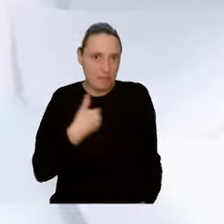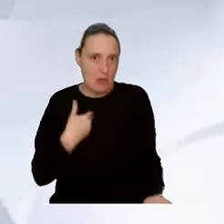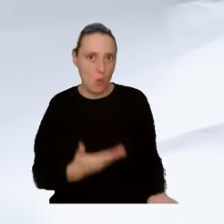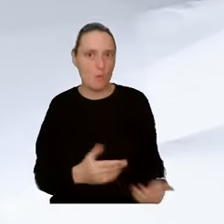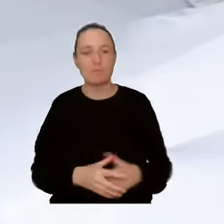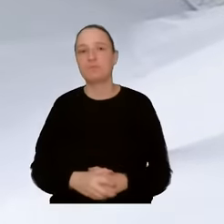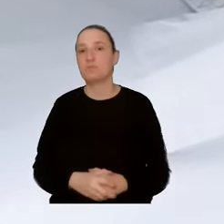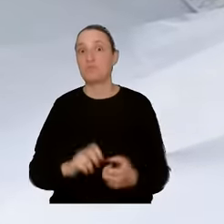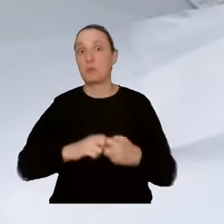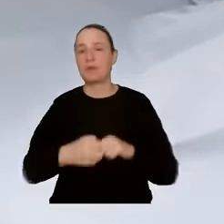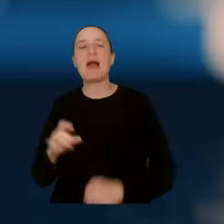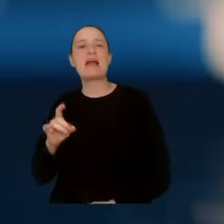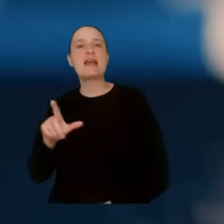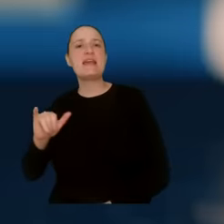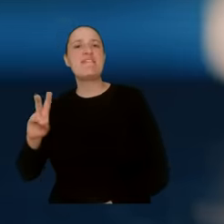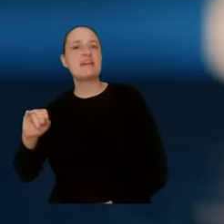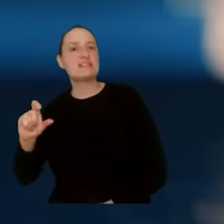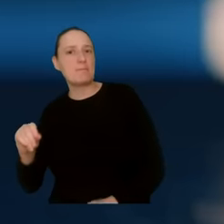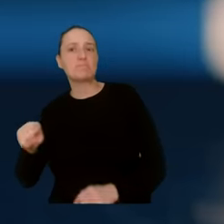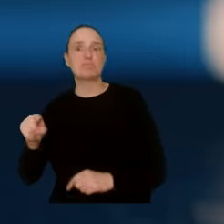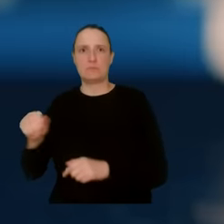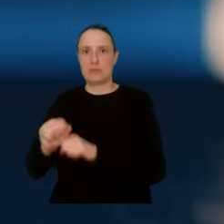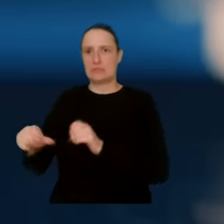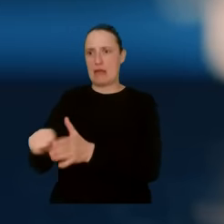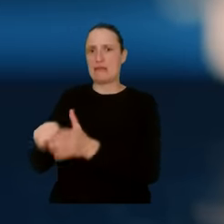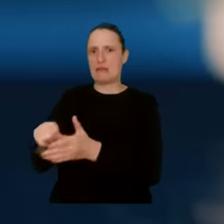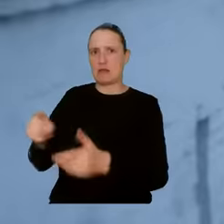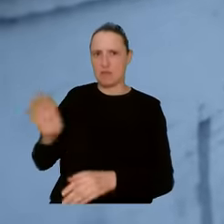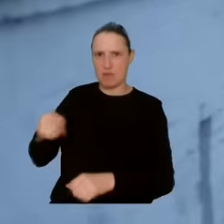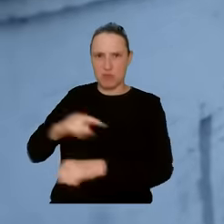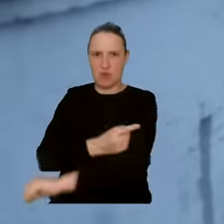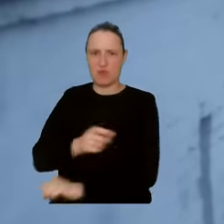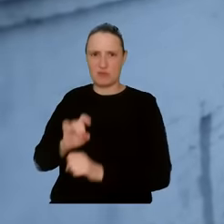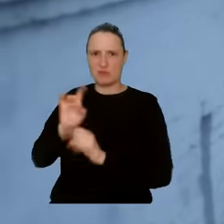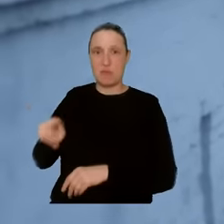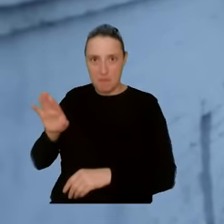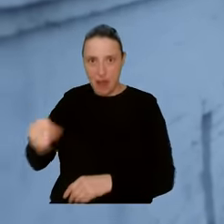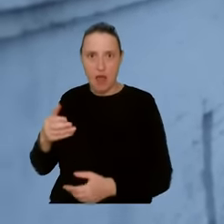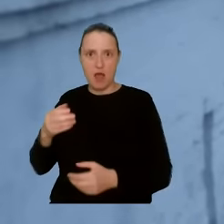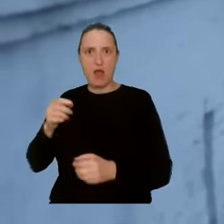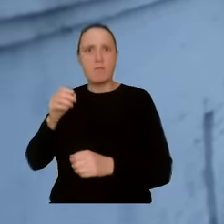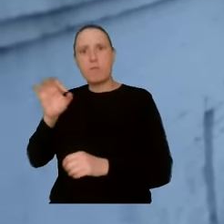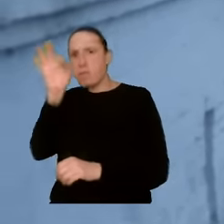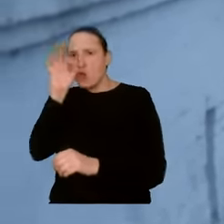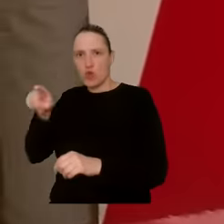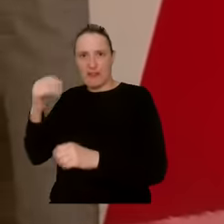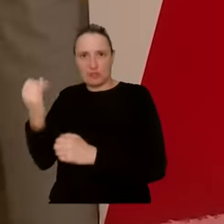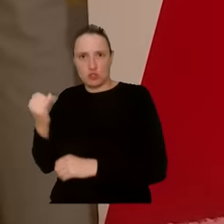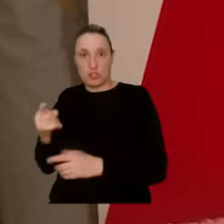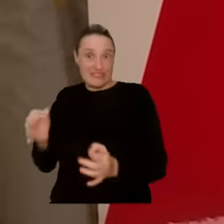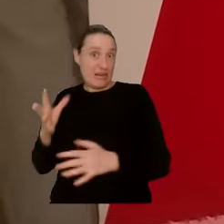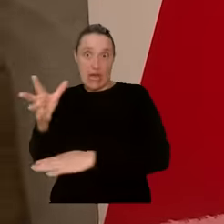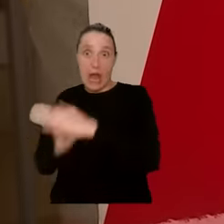Miasta Gliwice kandyduje z kolei mężczyzna z prokuratorskimi zarzutami związanymi z posiadaniem pornografii dziecięcej. Aktualnie siedzi w areszcie. Michał